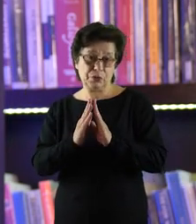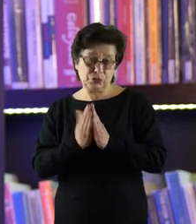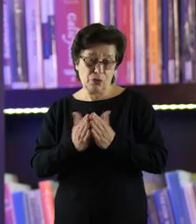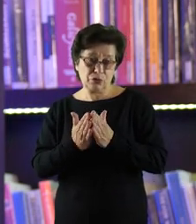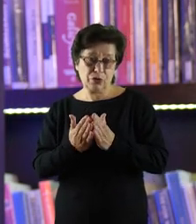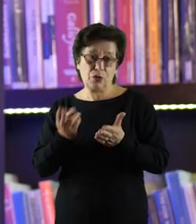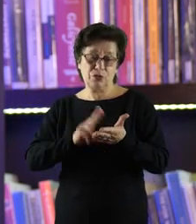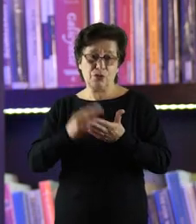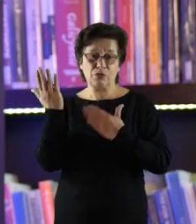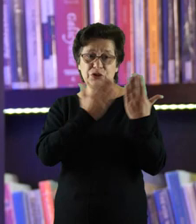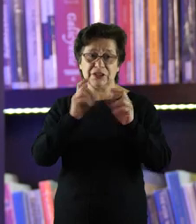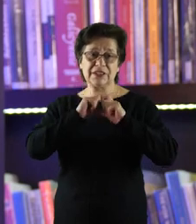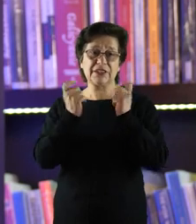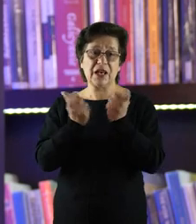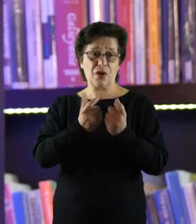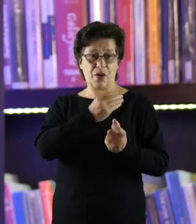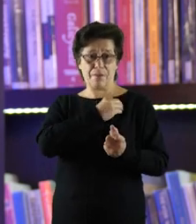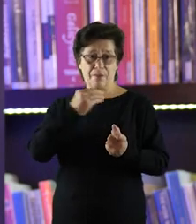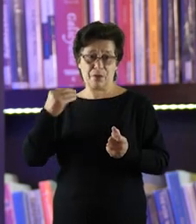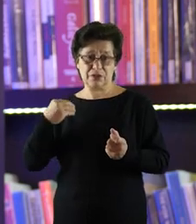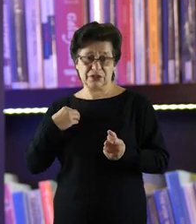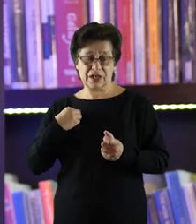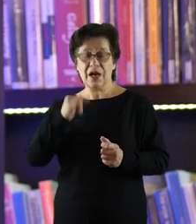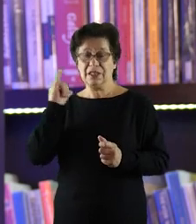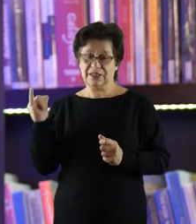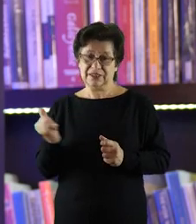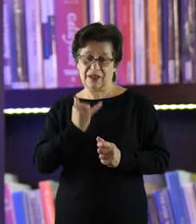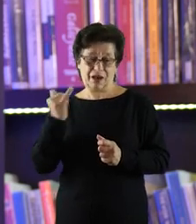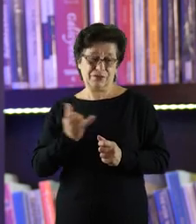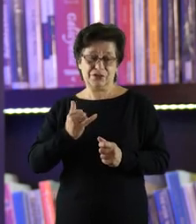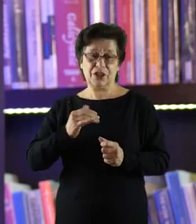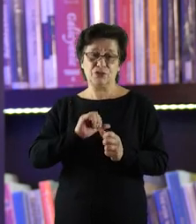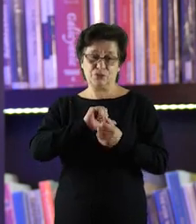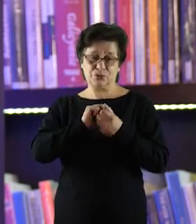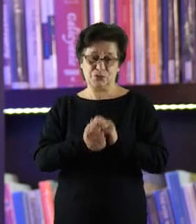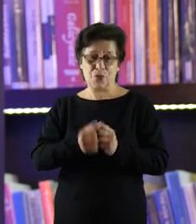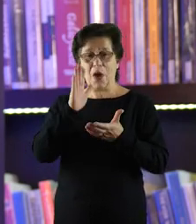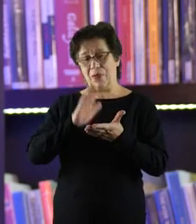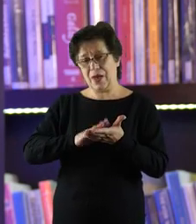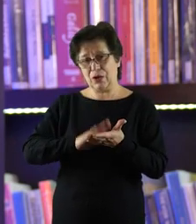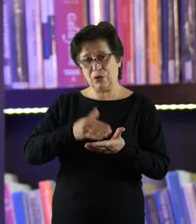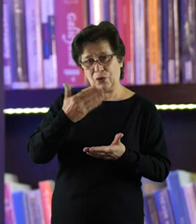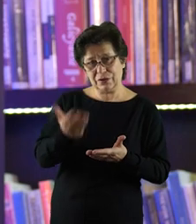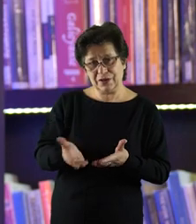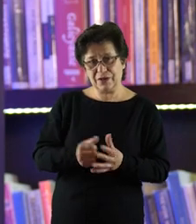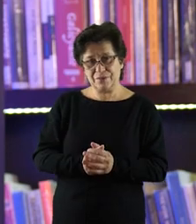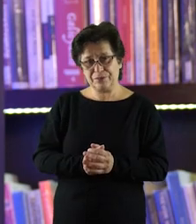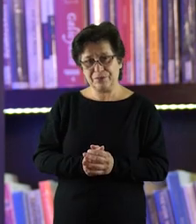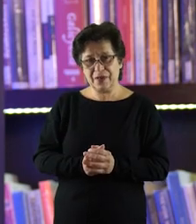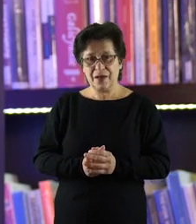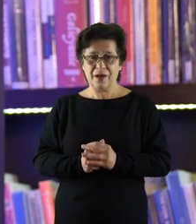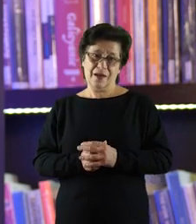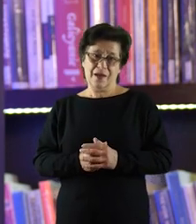Polska. Jest książką wiecznie nagradzaną i wznawianą. A więc sami widzicie, że moja droga z